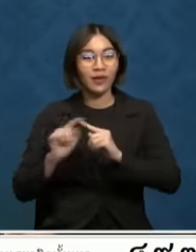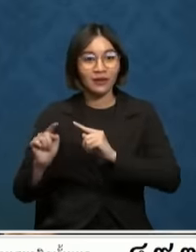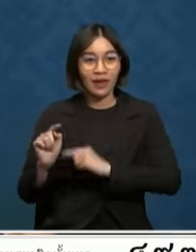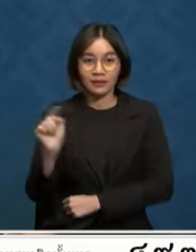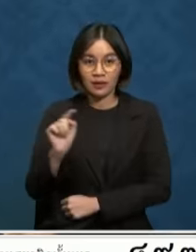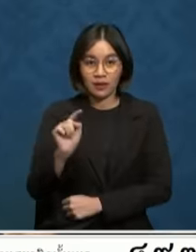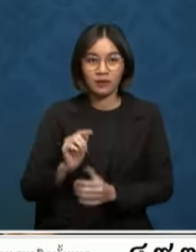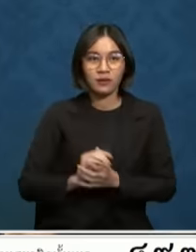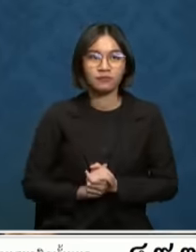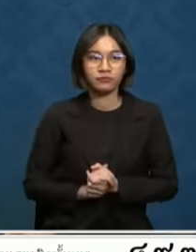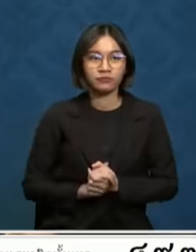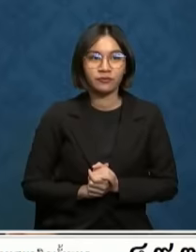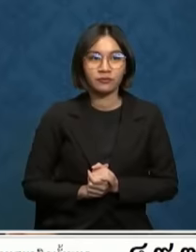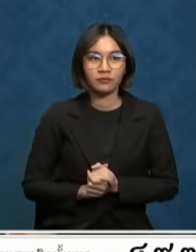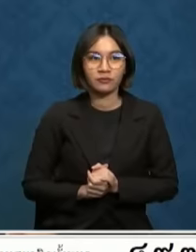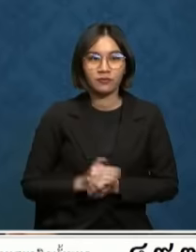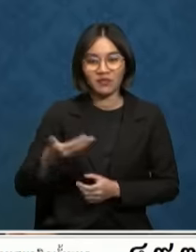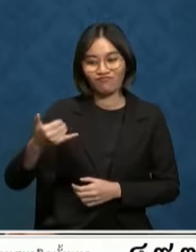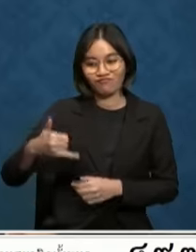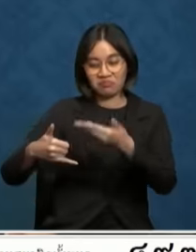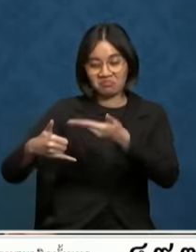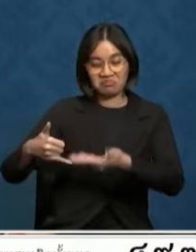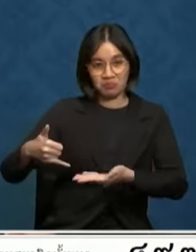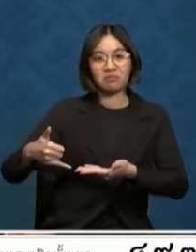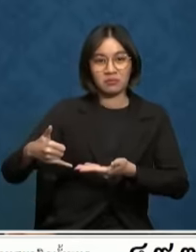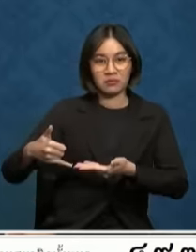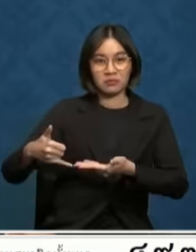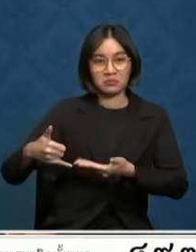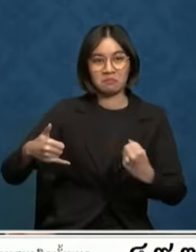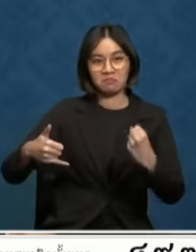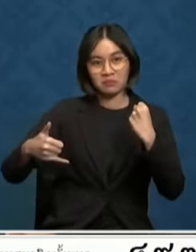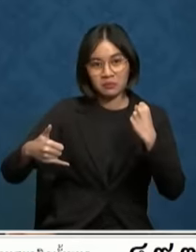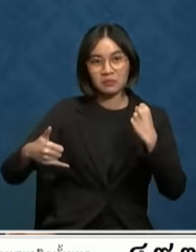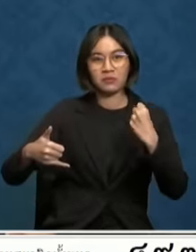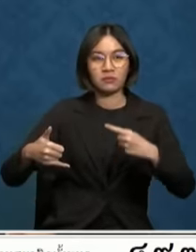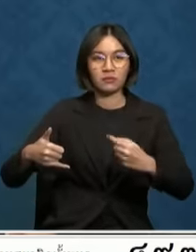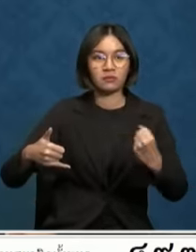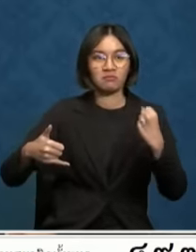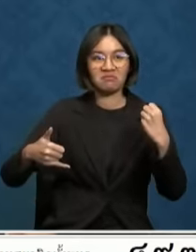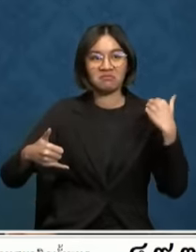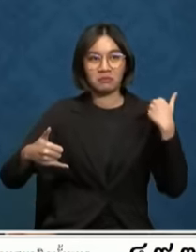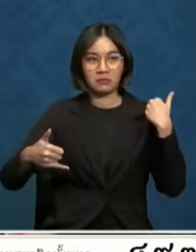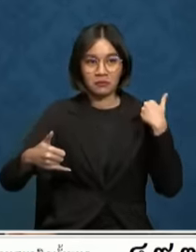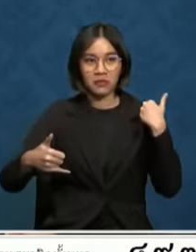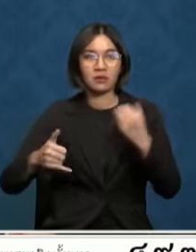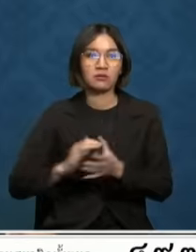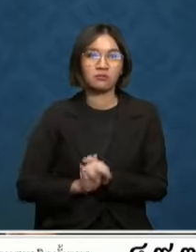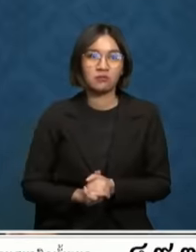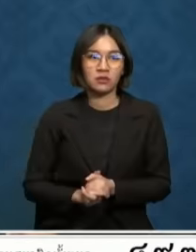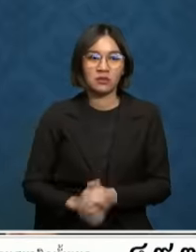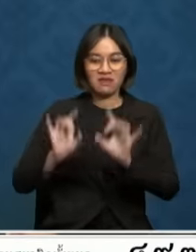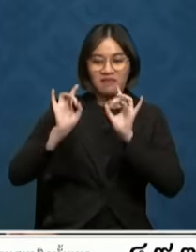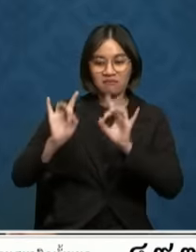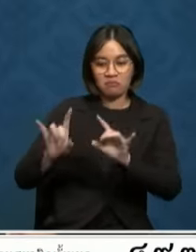ว่าลักษณะตนเองนี่เป็นใหญ่อวดเบ่งแล้วก็เหยียดหยาม